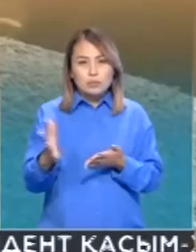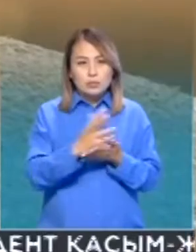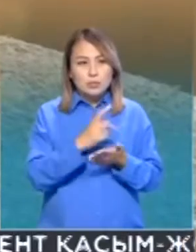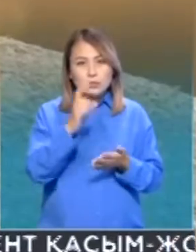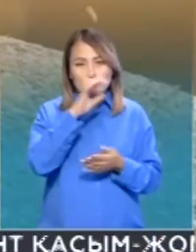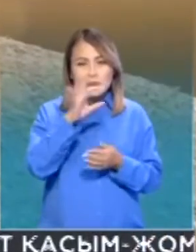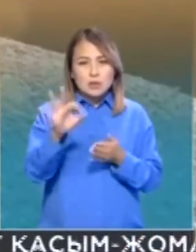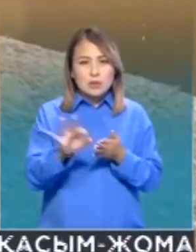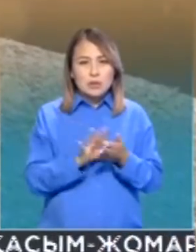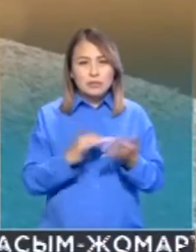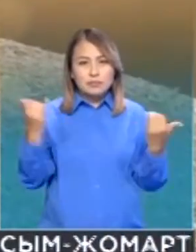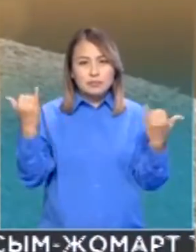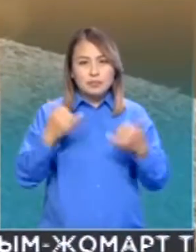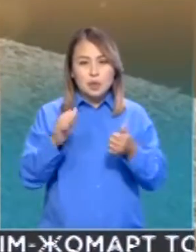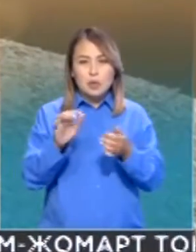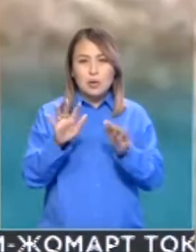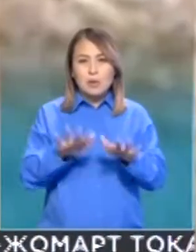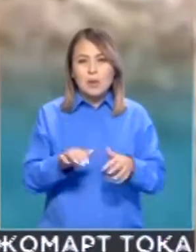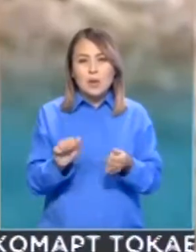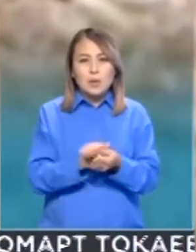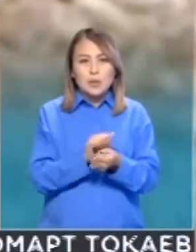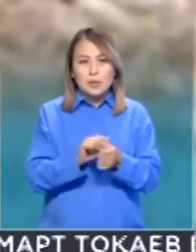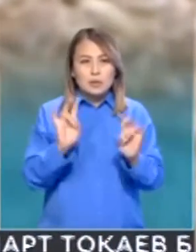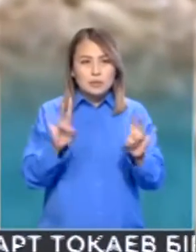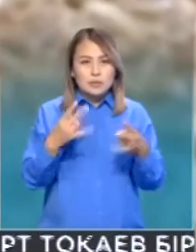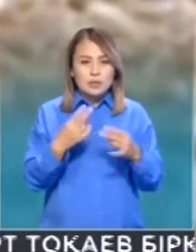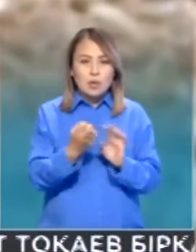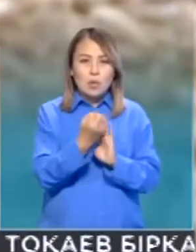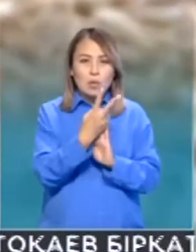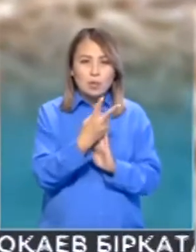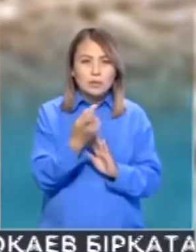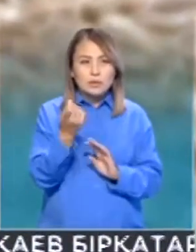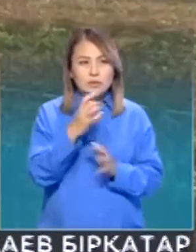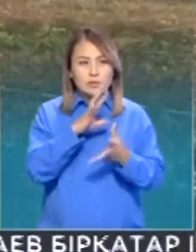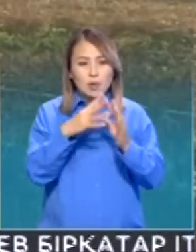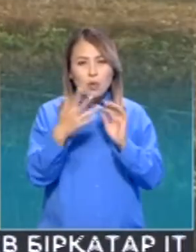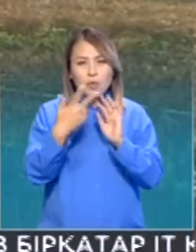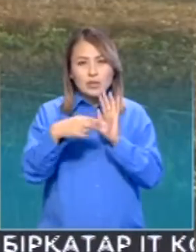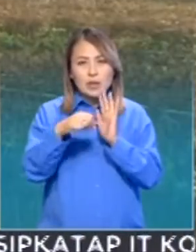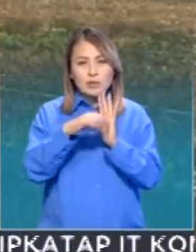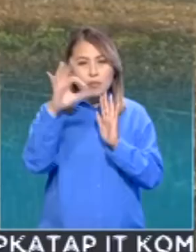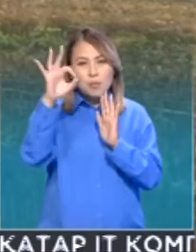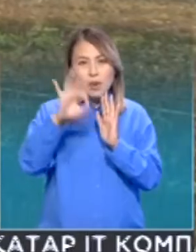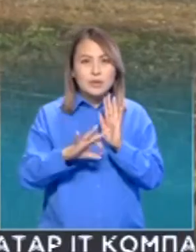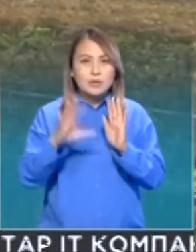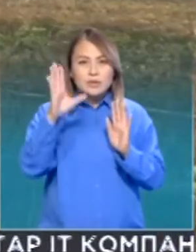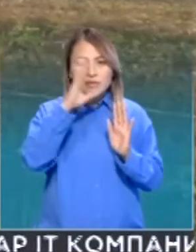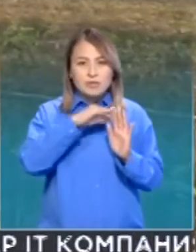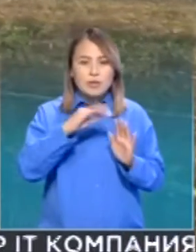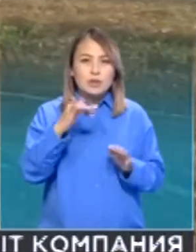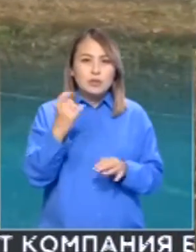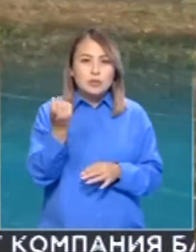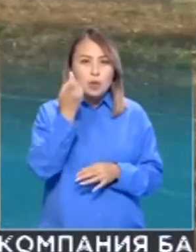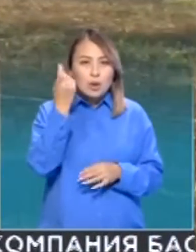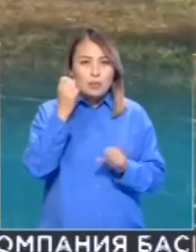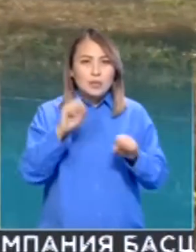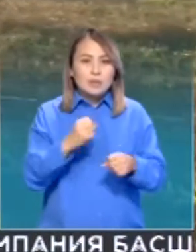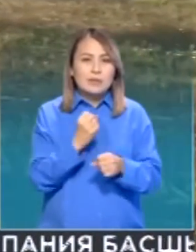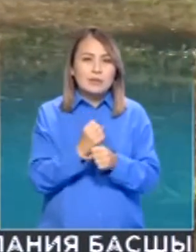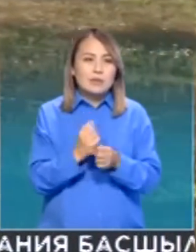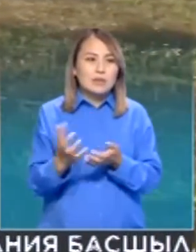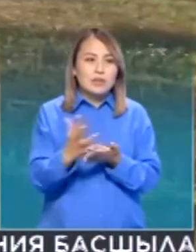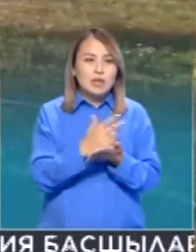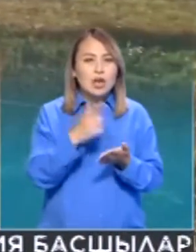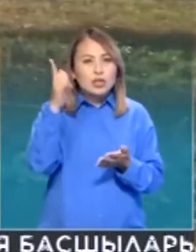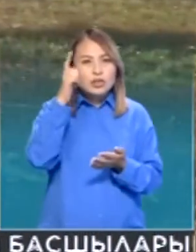Кептірмей-ақ бірден қамбаға салып жатыр. Бидайдың ылғалдылығы 12, қамырлылығы 36%-ға дейін барады. Аймақ диқаншылары қазір қарақұмық алуға